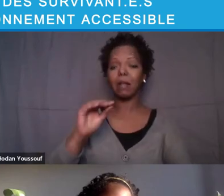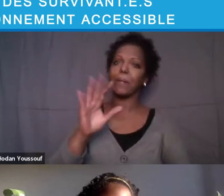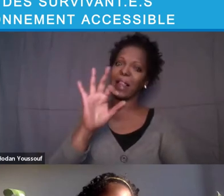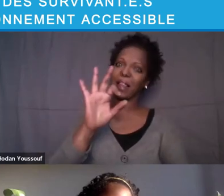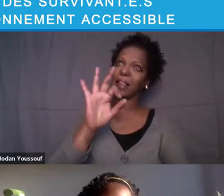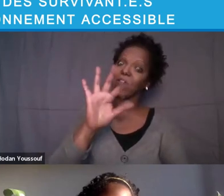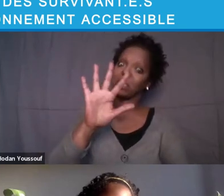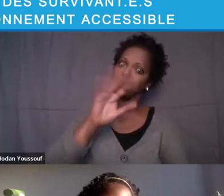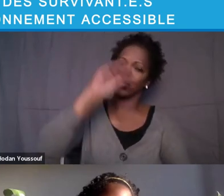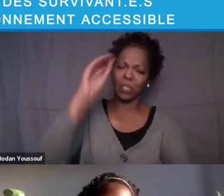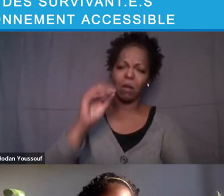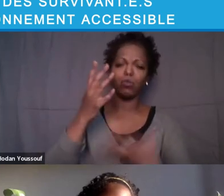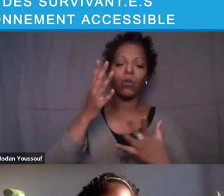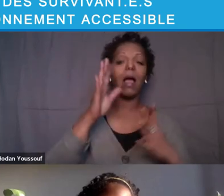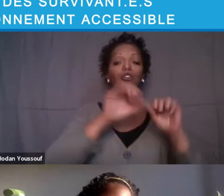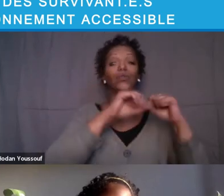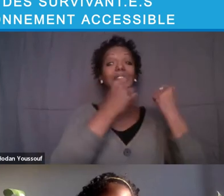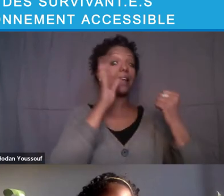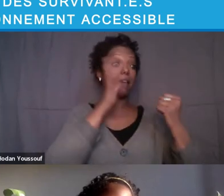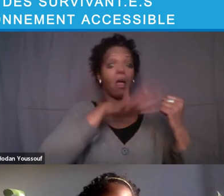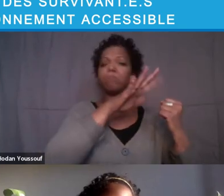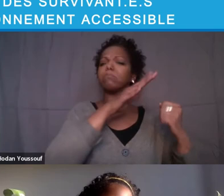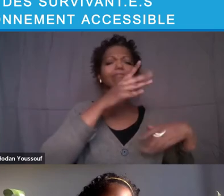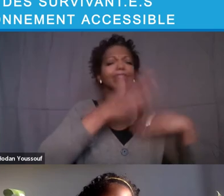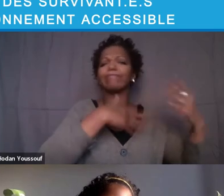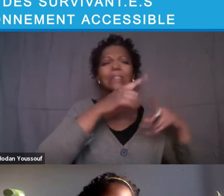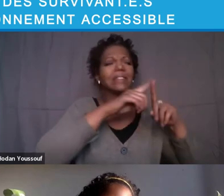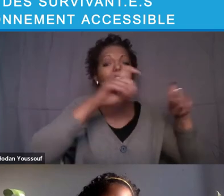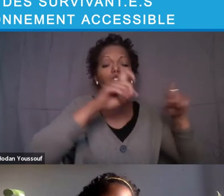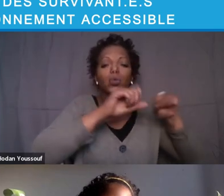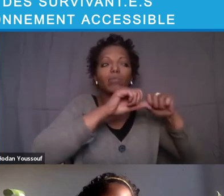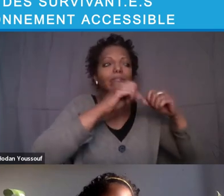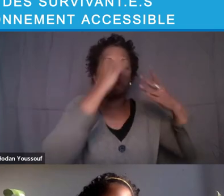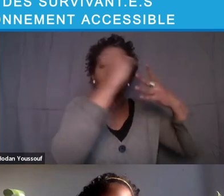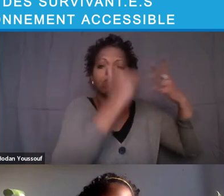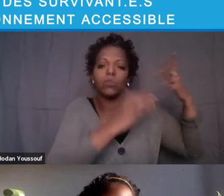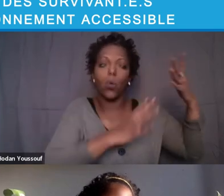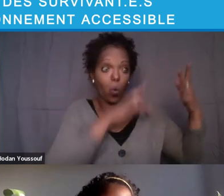ces femmes-là. Je dirais encore 95 %.